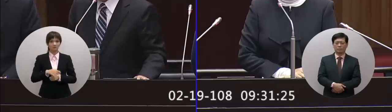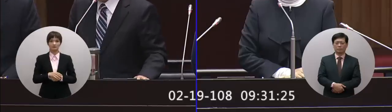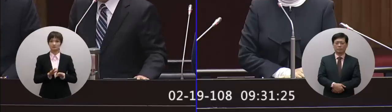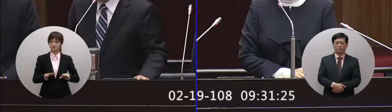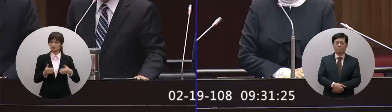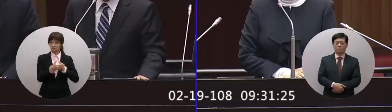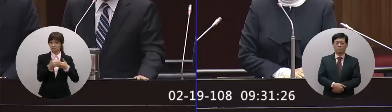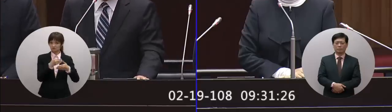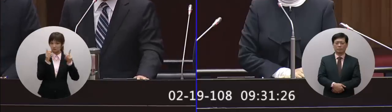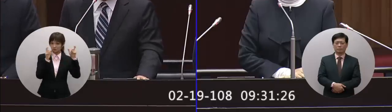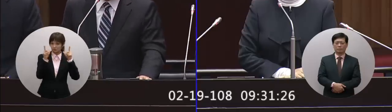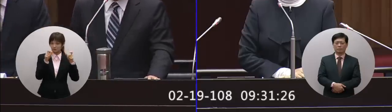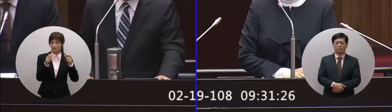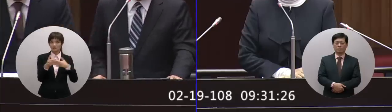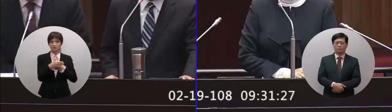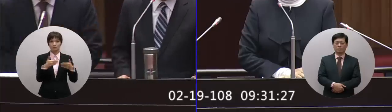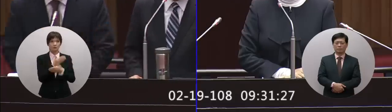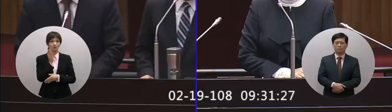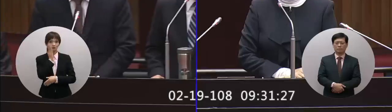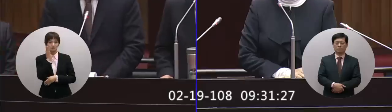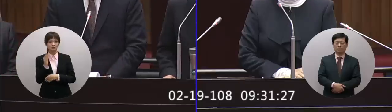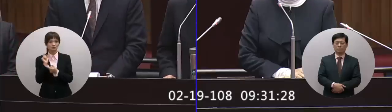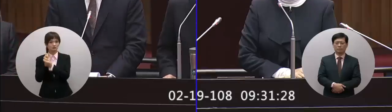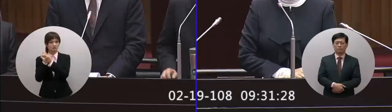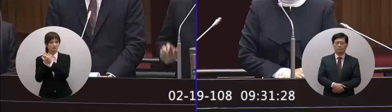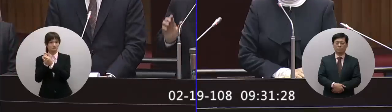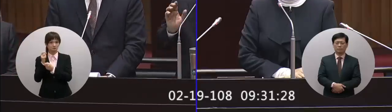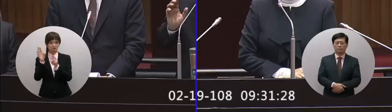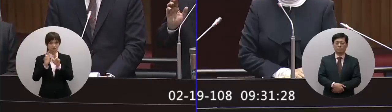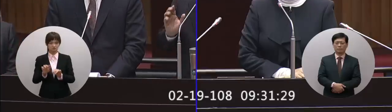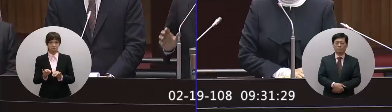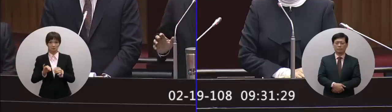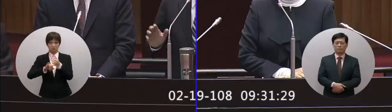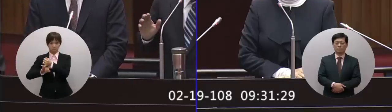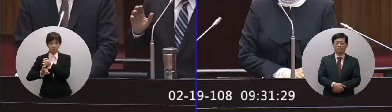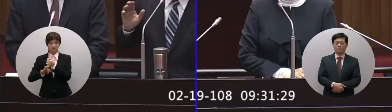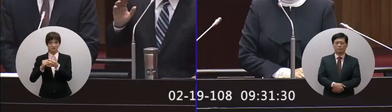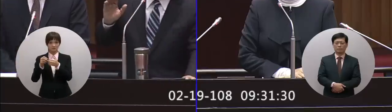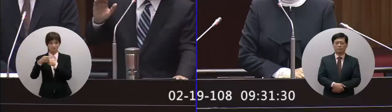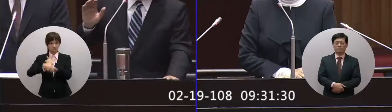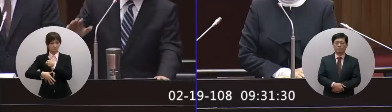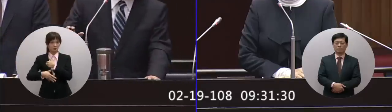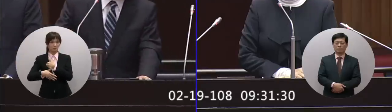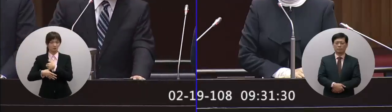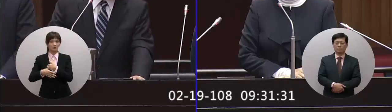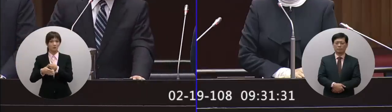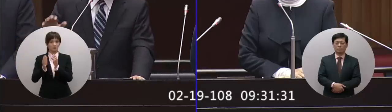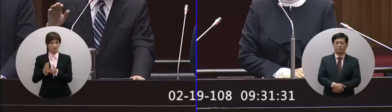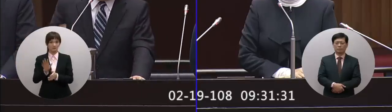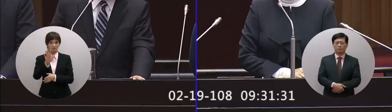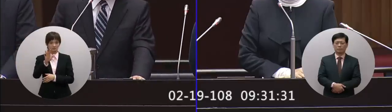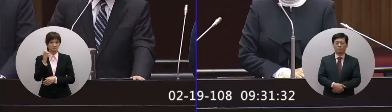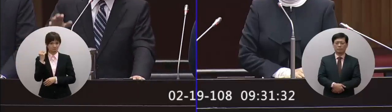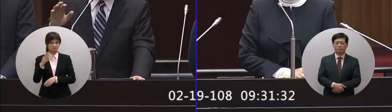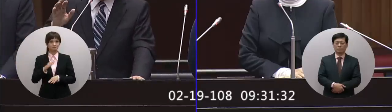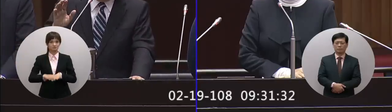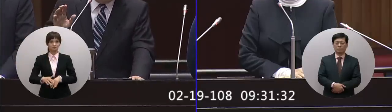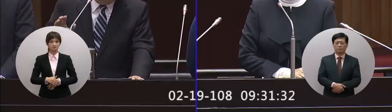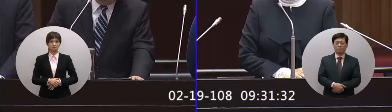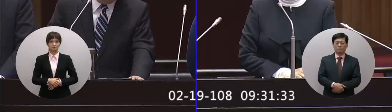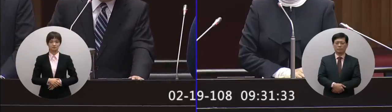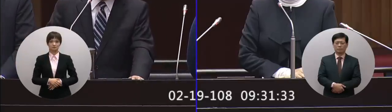的票务系统也即将上路，会更好。 所以怎么样从硬体建设上加